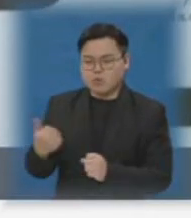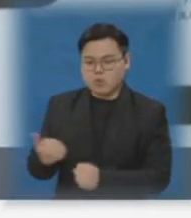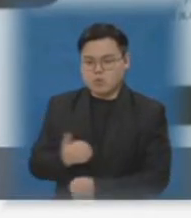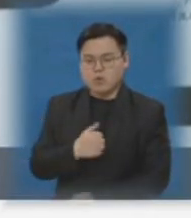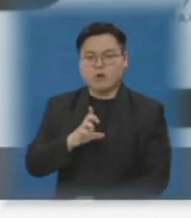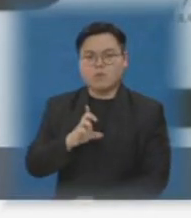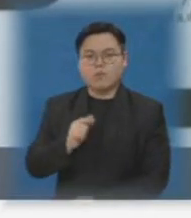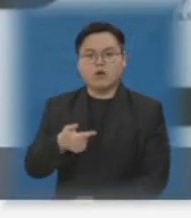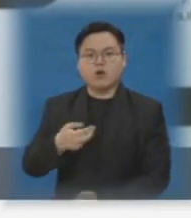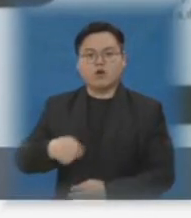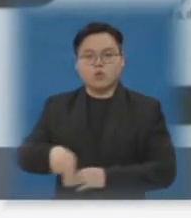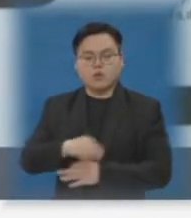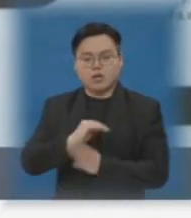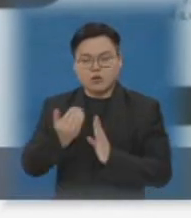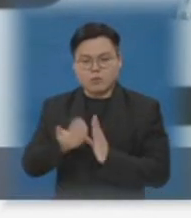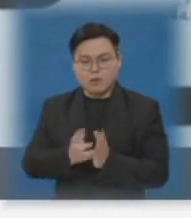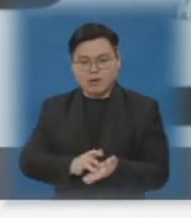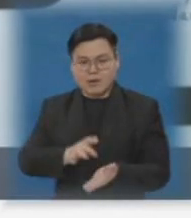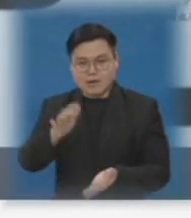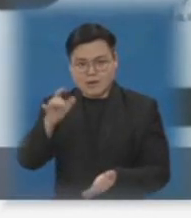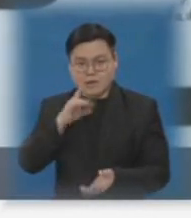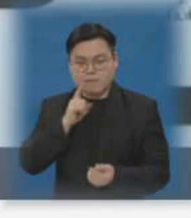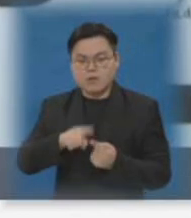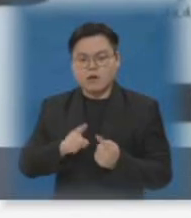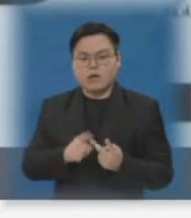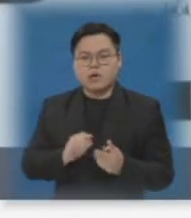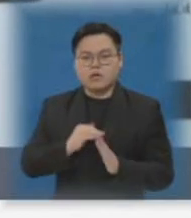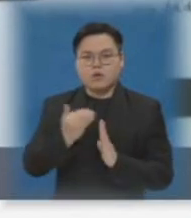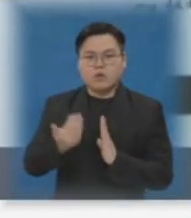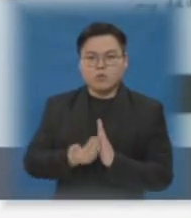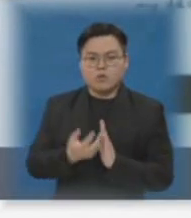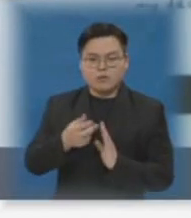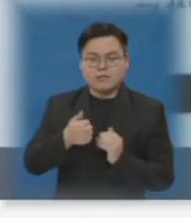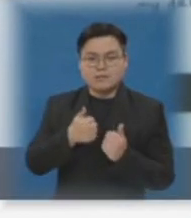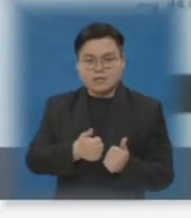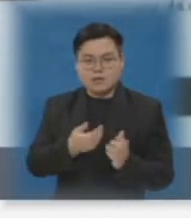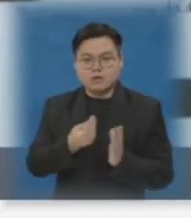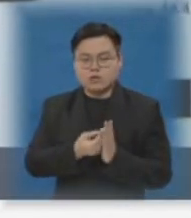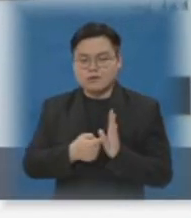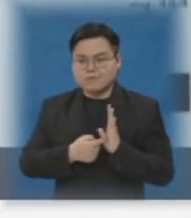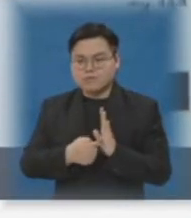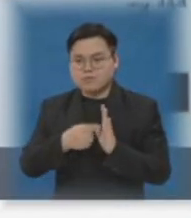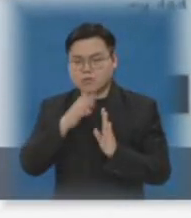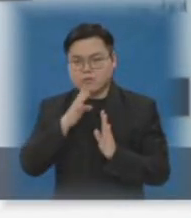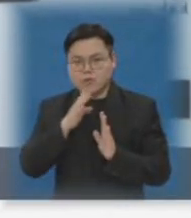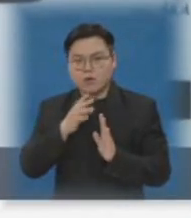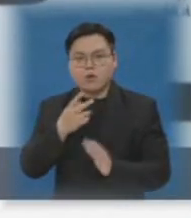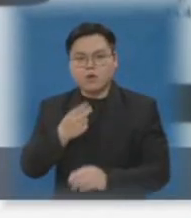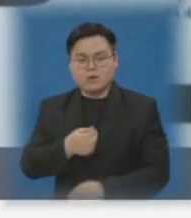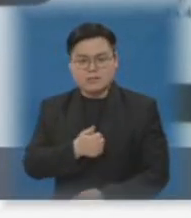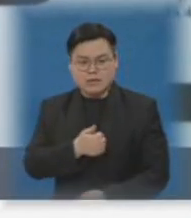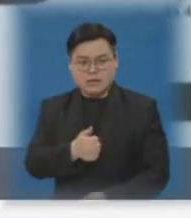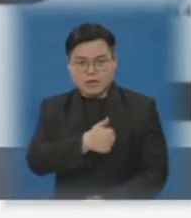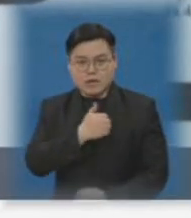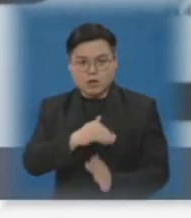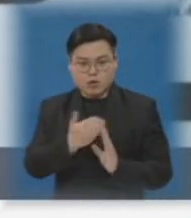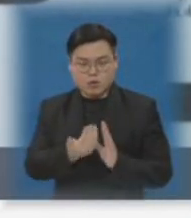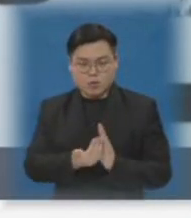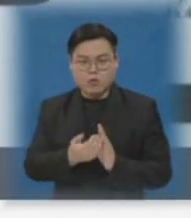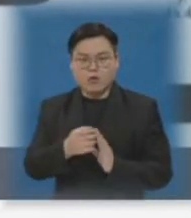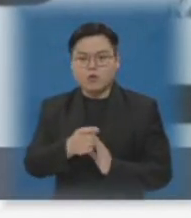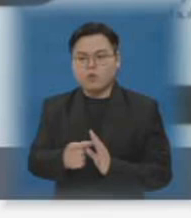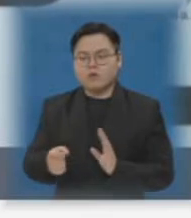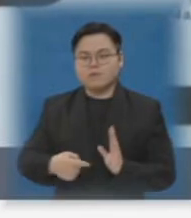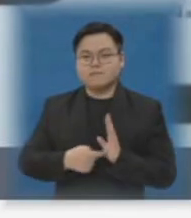бүлүүдийн алдаршуулах, гэр бүлийнхаа одоо бусдад нөлөөллийн одоо сайн зүйл хийж байгаа бүхэнд нь одоо бусдад түгээн